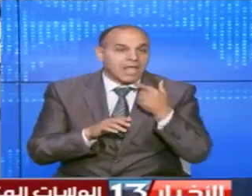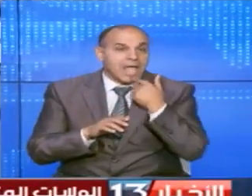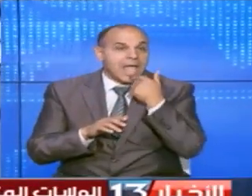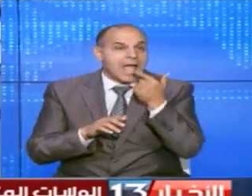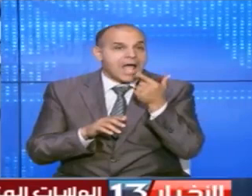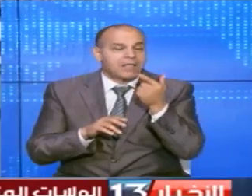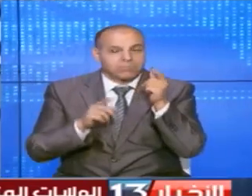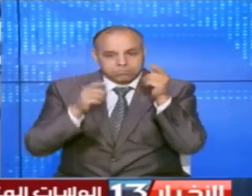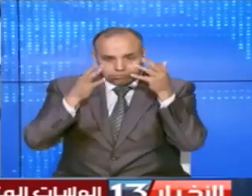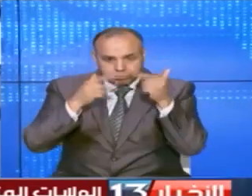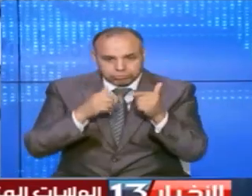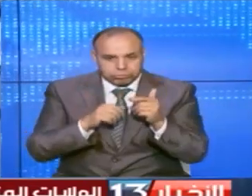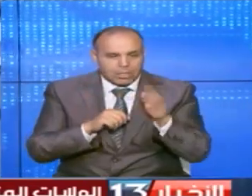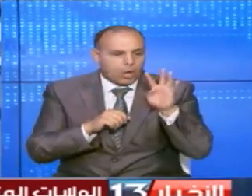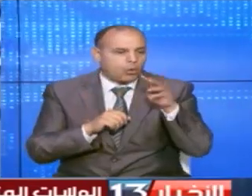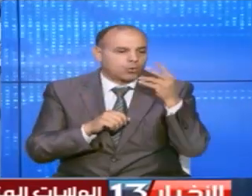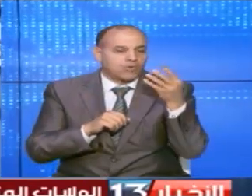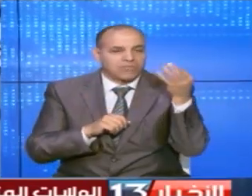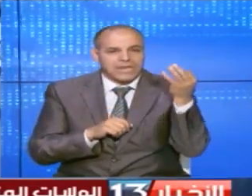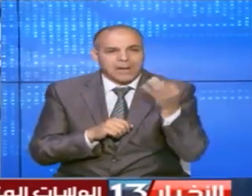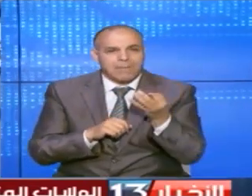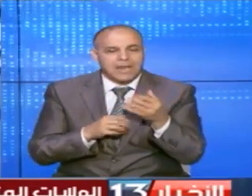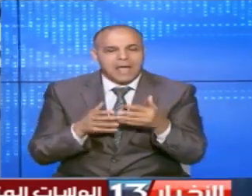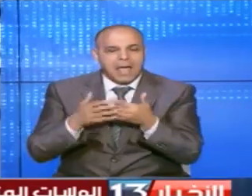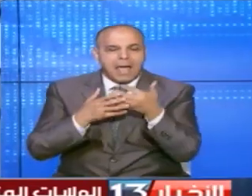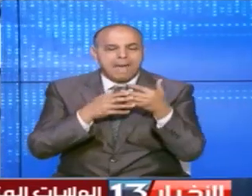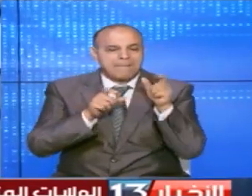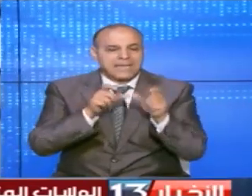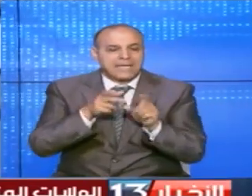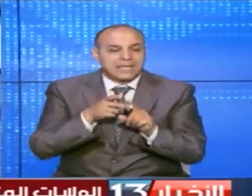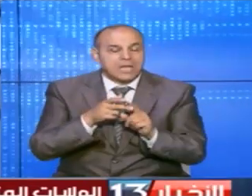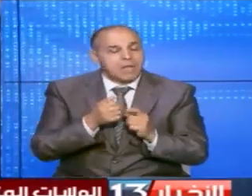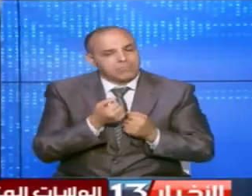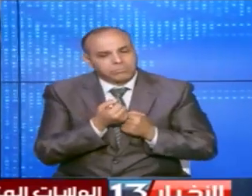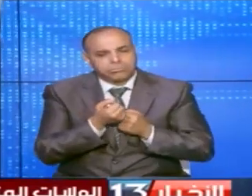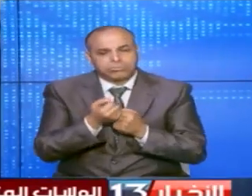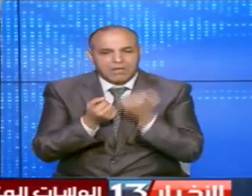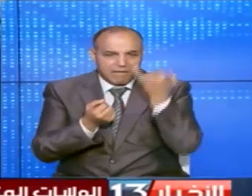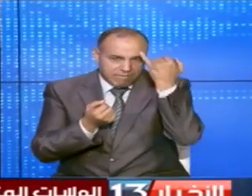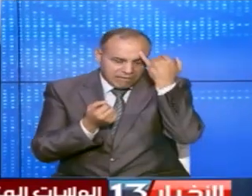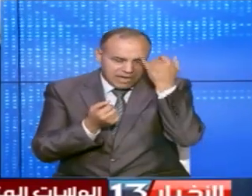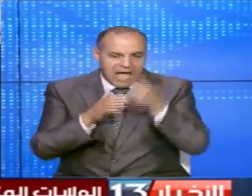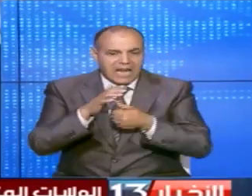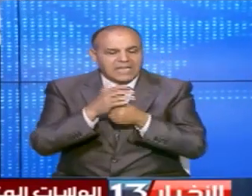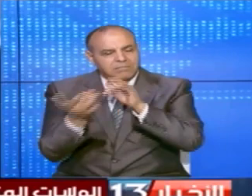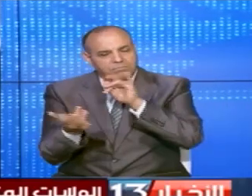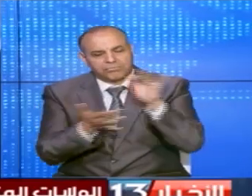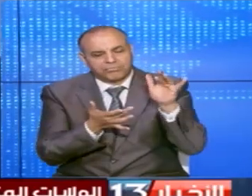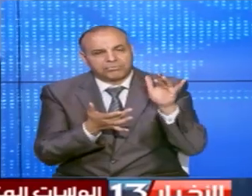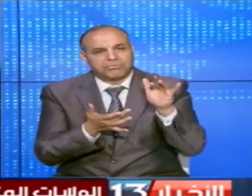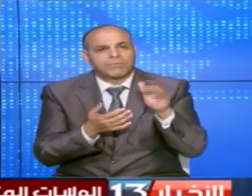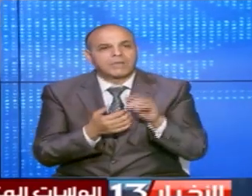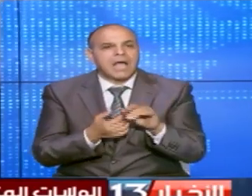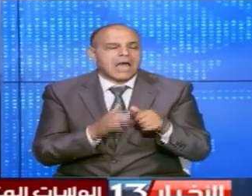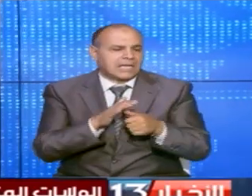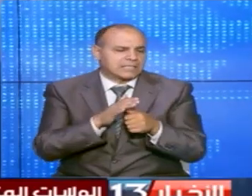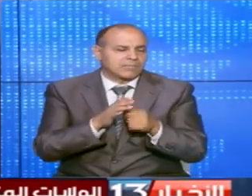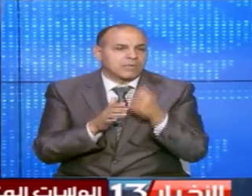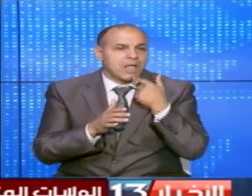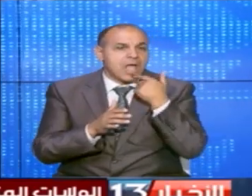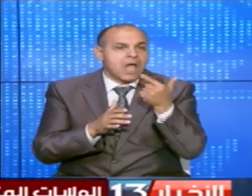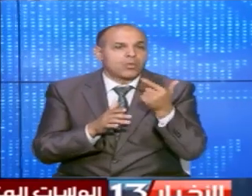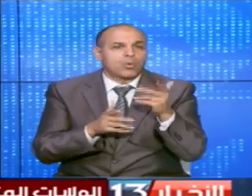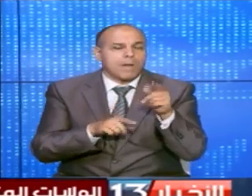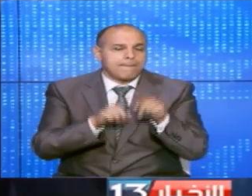الاستطلاع ان اثنين واربعين بالمائه من الامريكيين يؤيدون فكره عزل دونالد من منصبه فيما